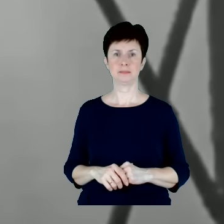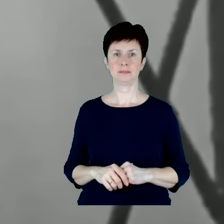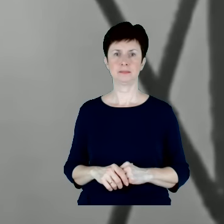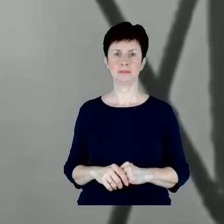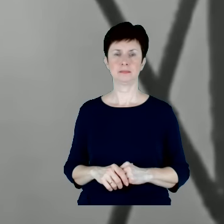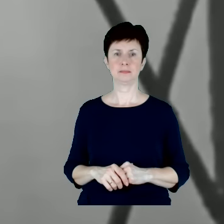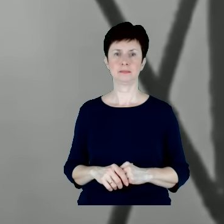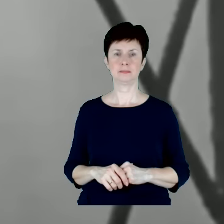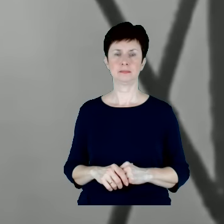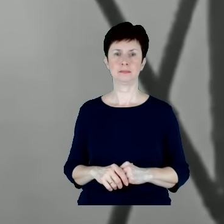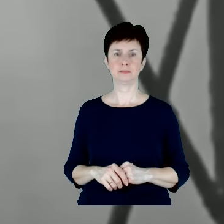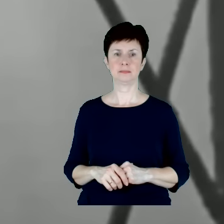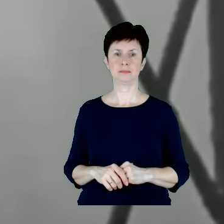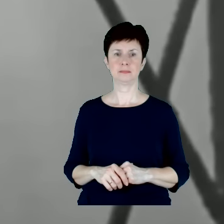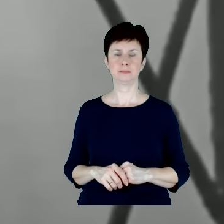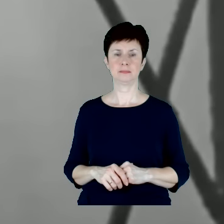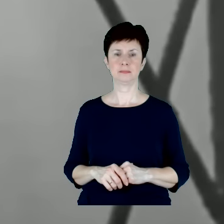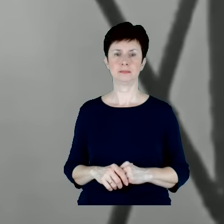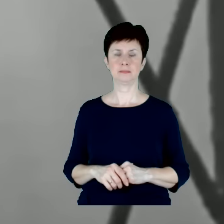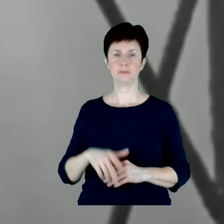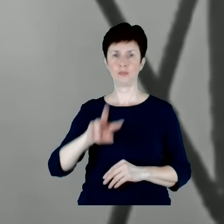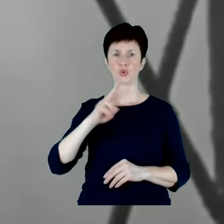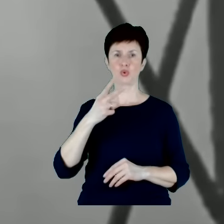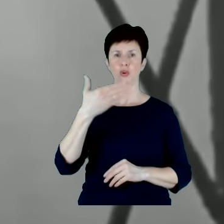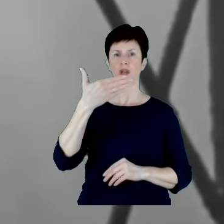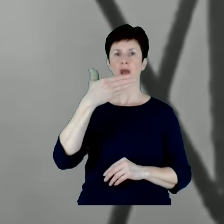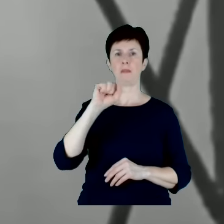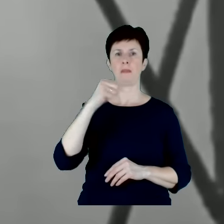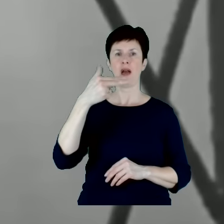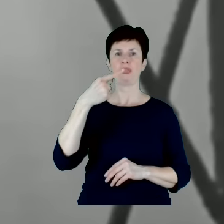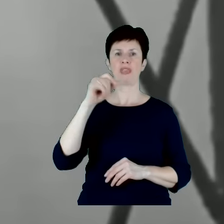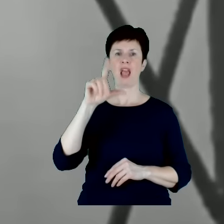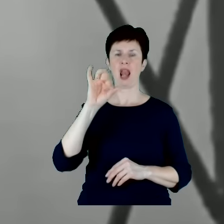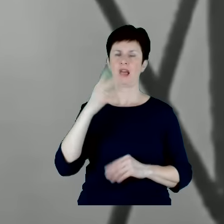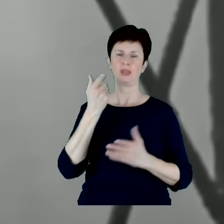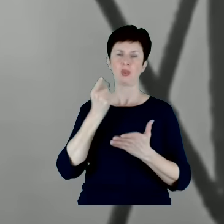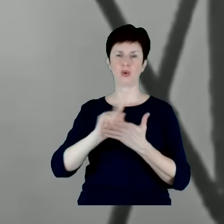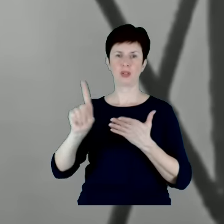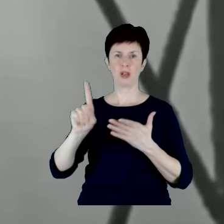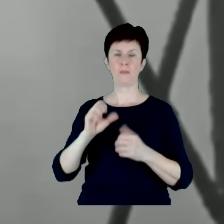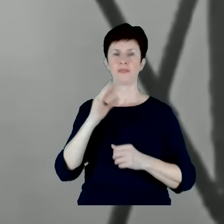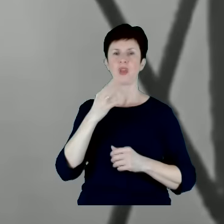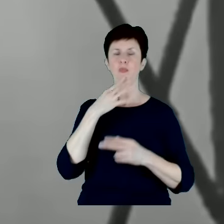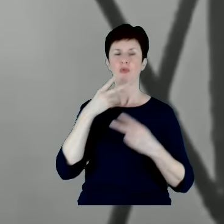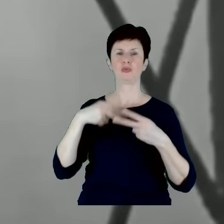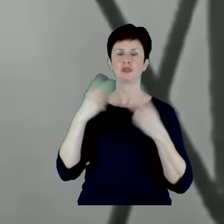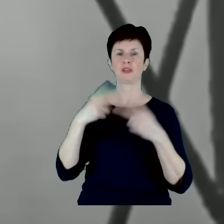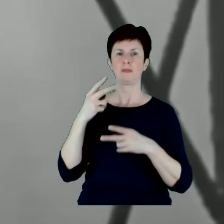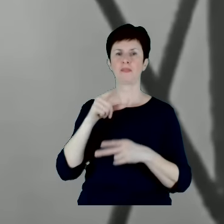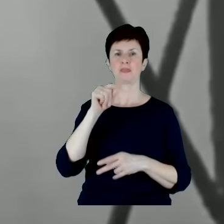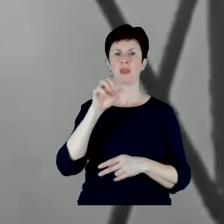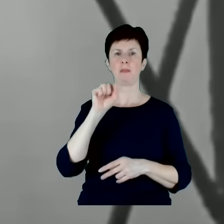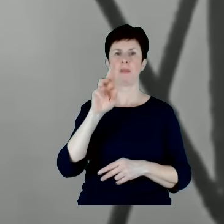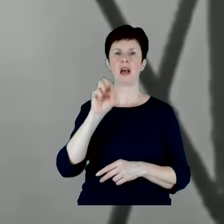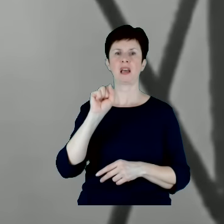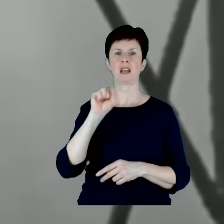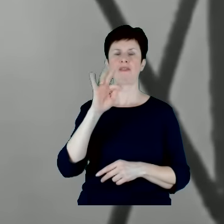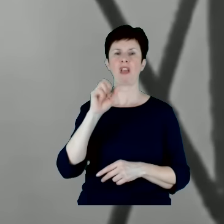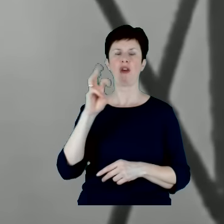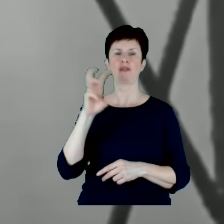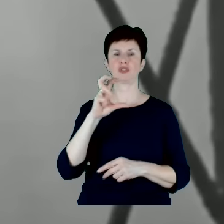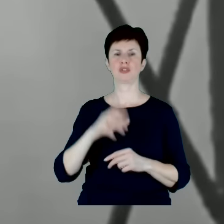Nie został drugim Mandelą. Mówił o Aleksieju Nawalnym redaktor Zbigniew Parafianowicz. Przypomniał, że próbowano